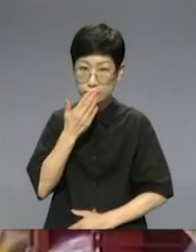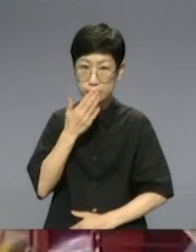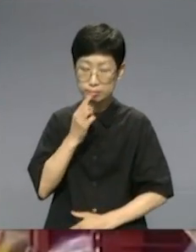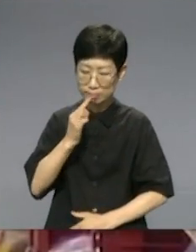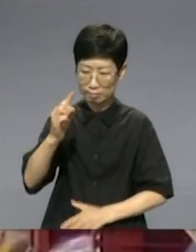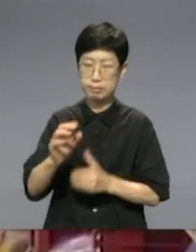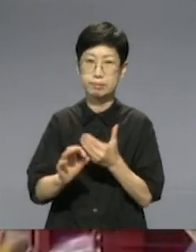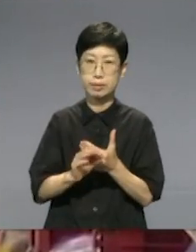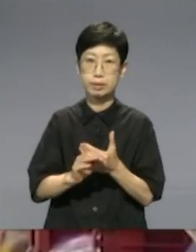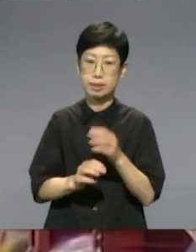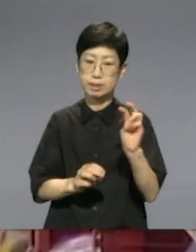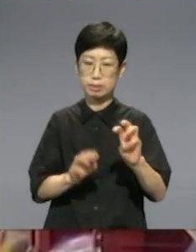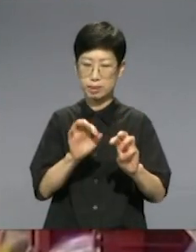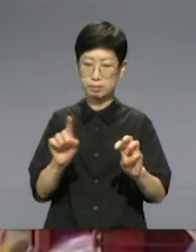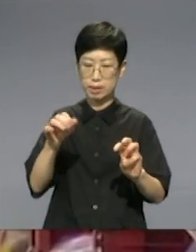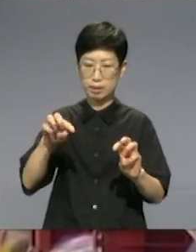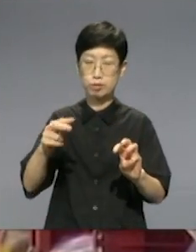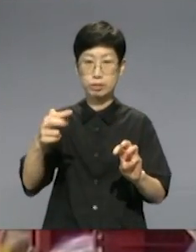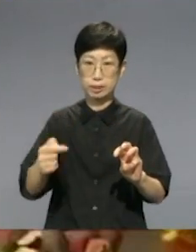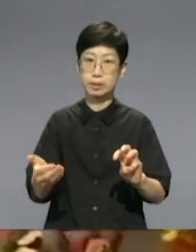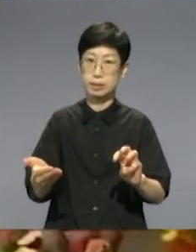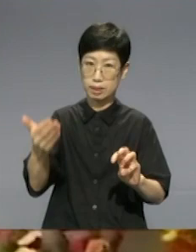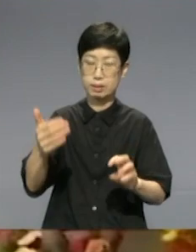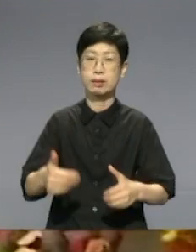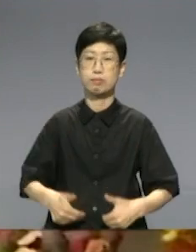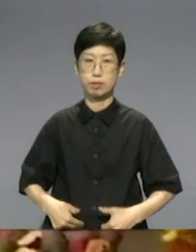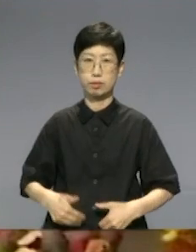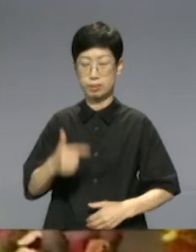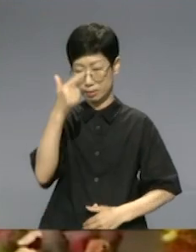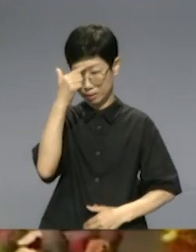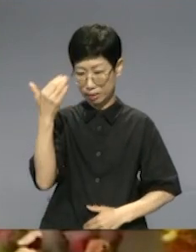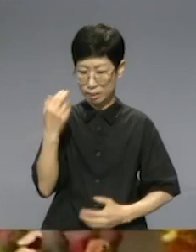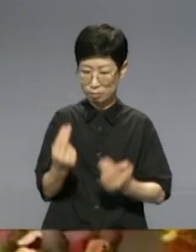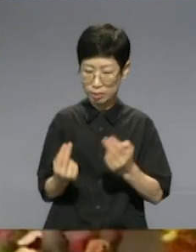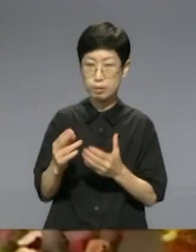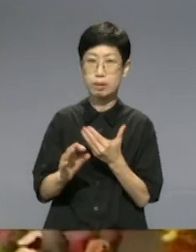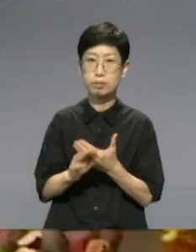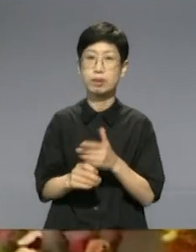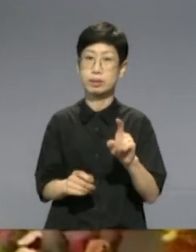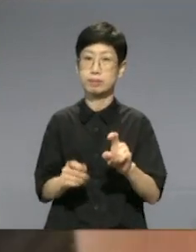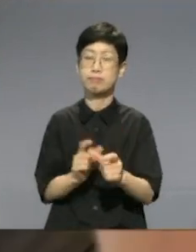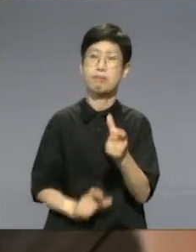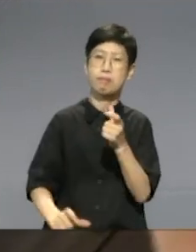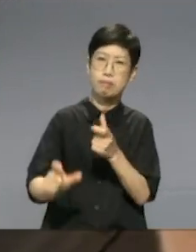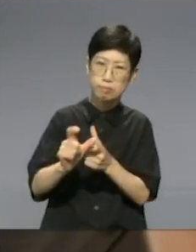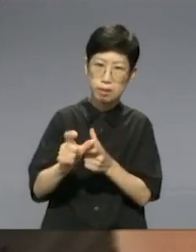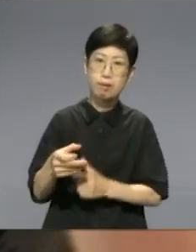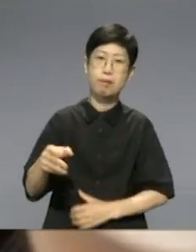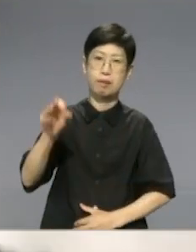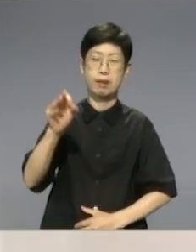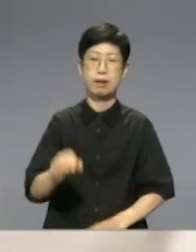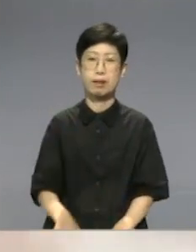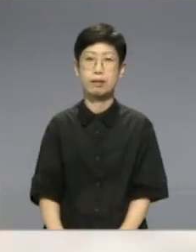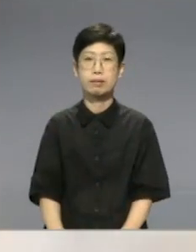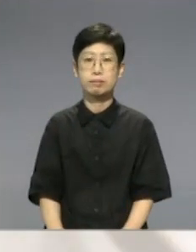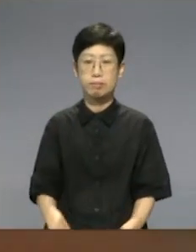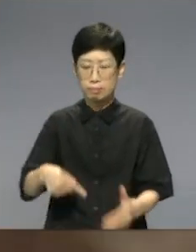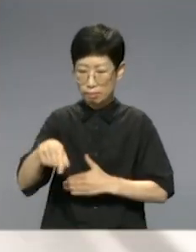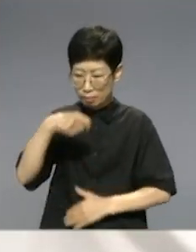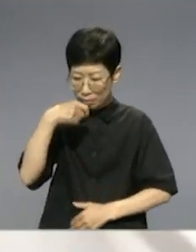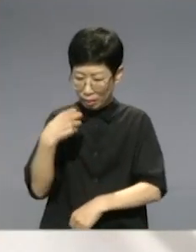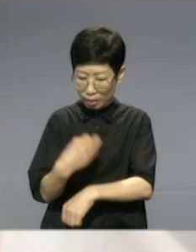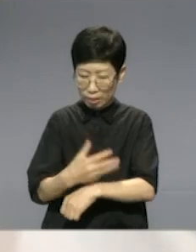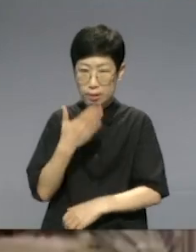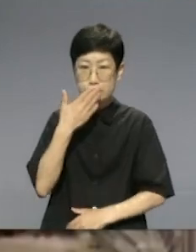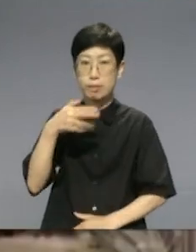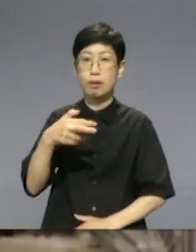먹으면 30파운드 이상이 듭니다. 예전과 비교하면 10파운드나 더 비싸졌습니다. 외식은 아무리 간단하게